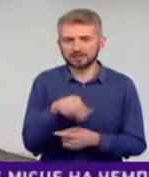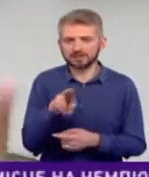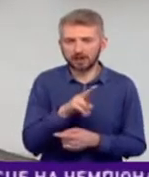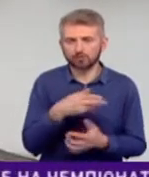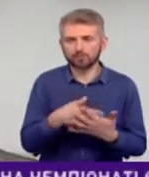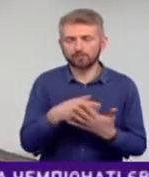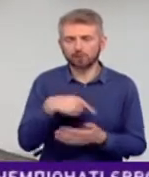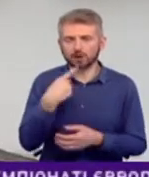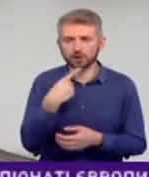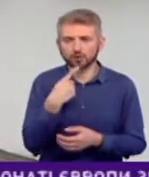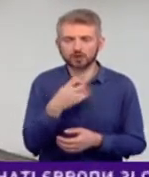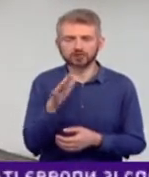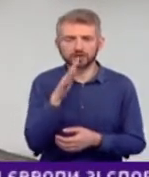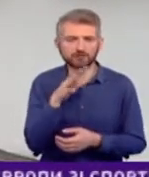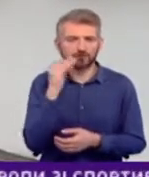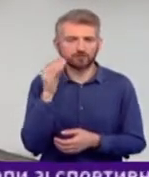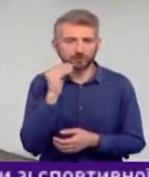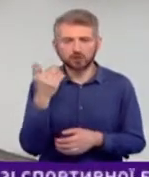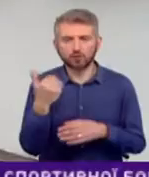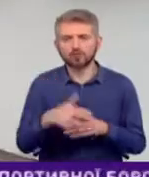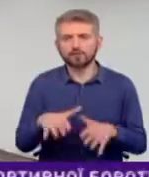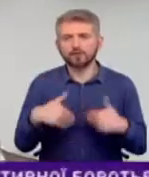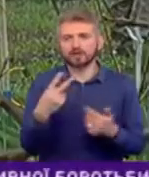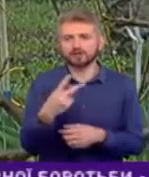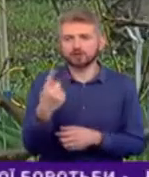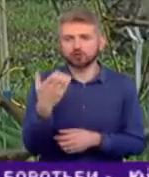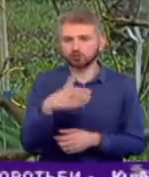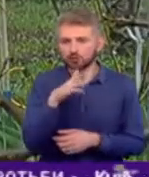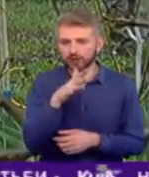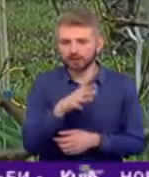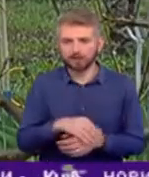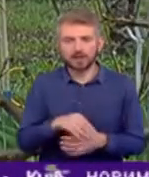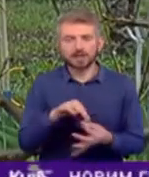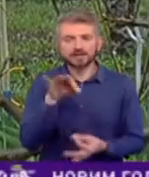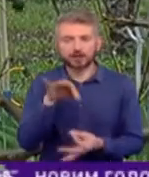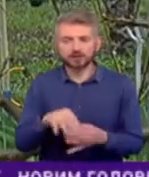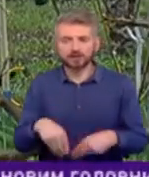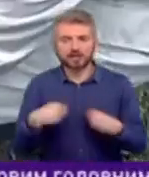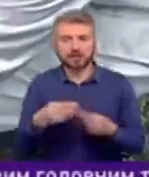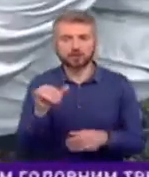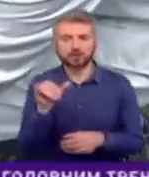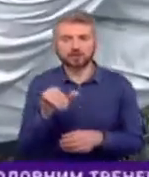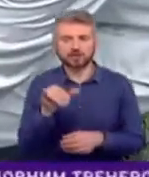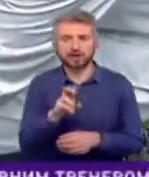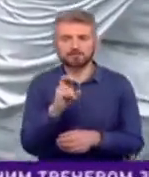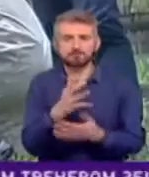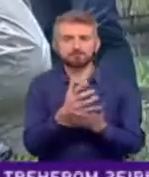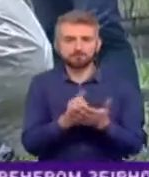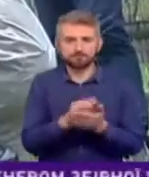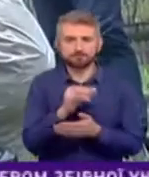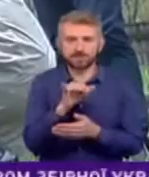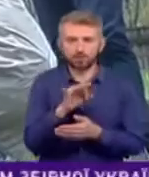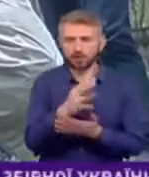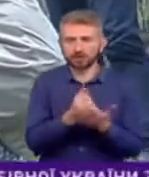умовно кажучи, там, часів Шевченка, уже в версії 21 століття. Саджанці надав університет біоресурсів і природокористування.